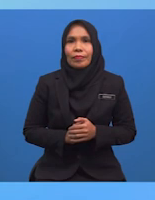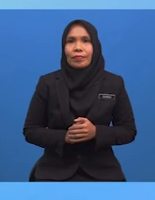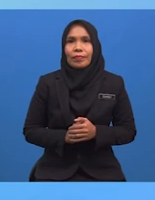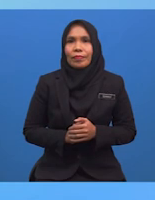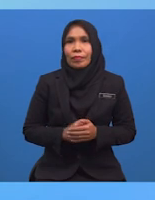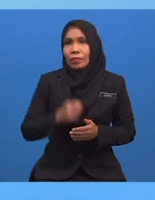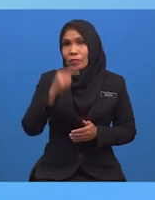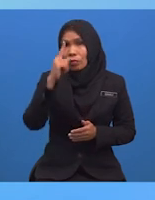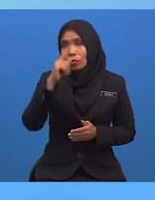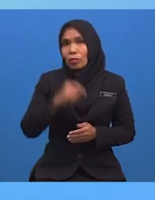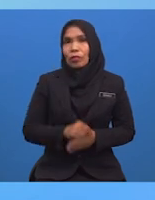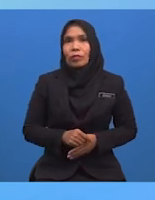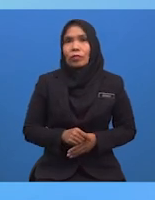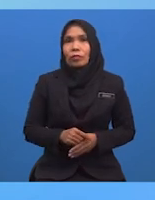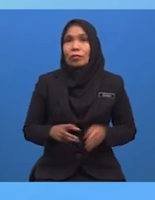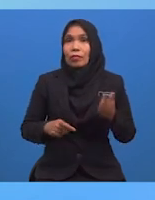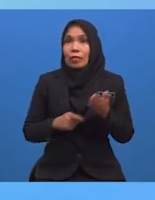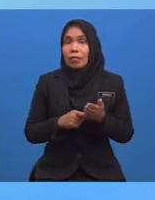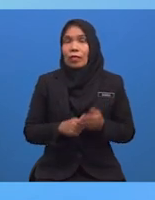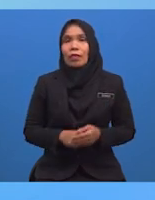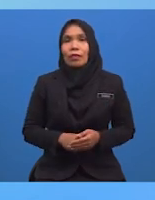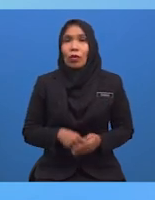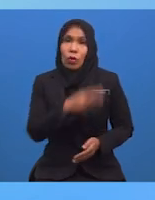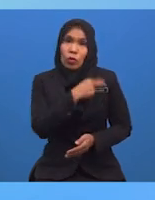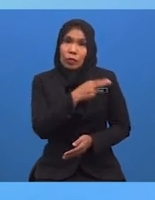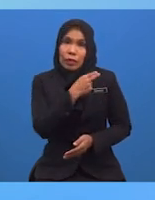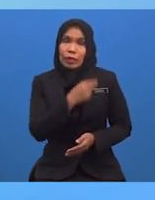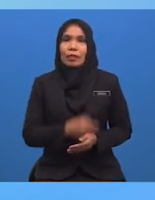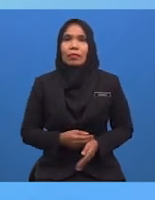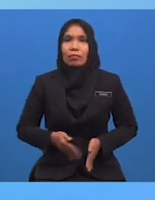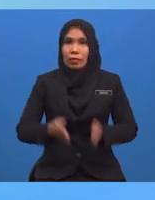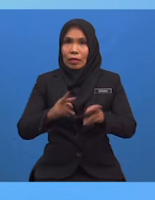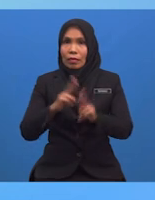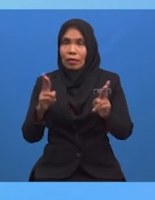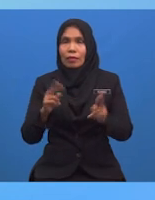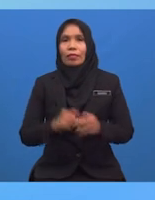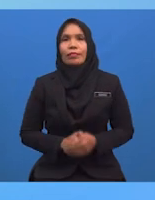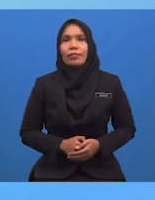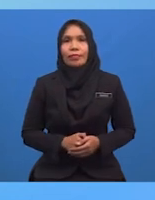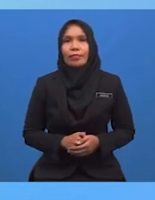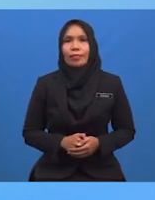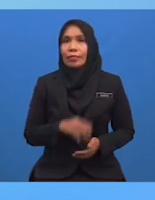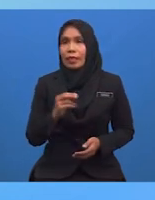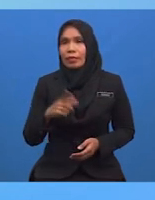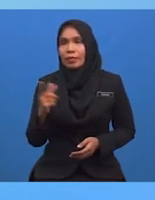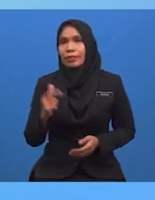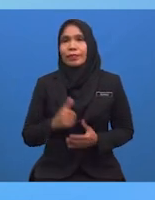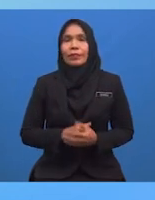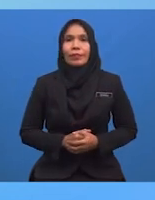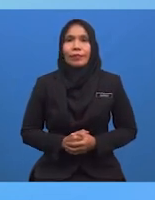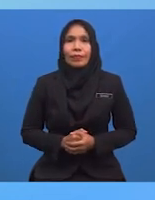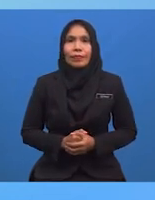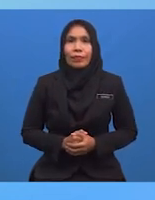menambah infrastruktur seperti pembinaan hospital, jalan raya dan sebagainya.